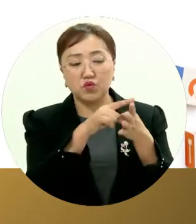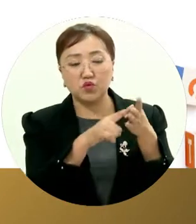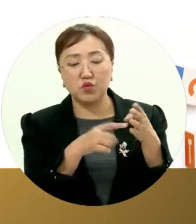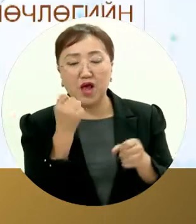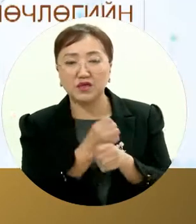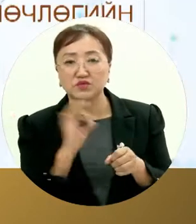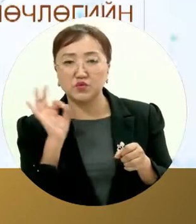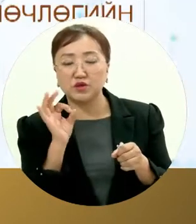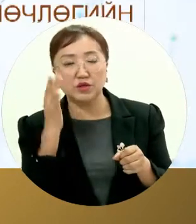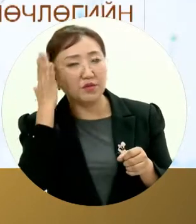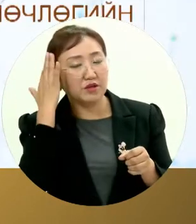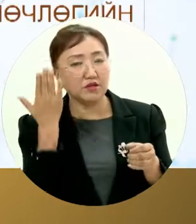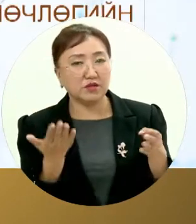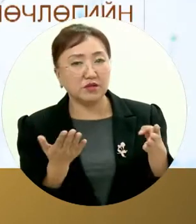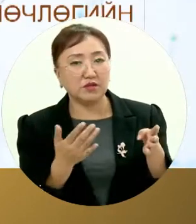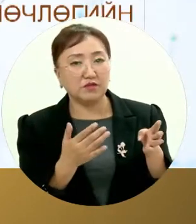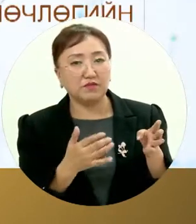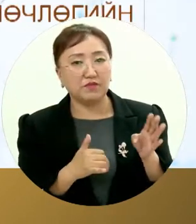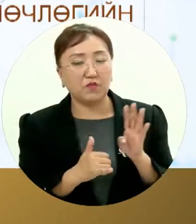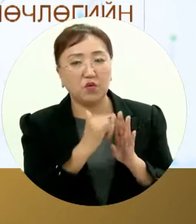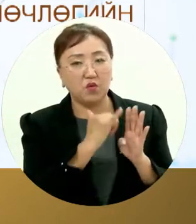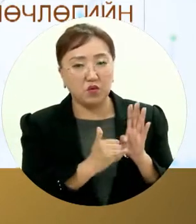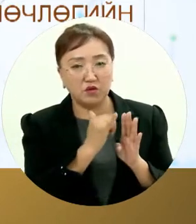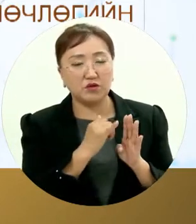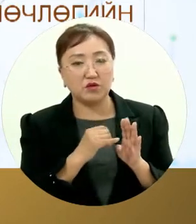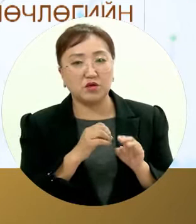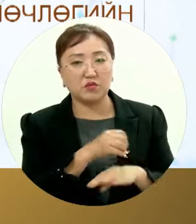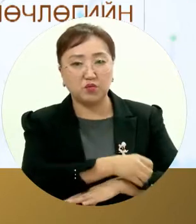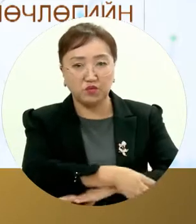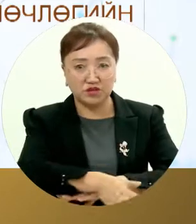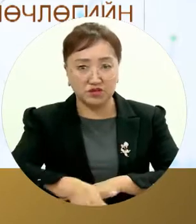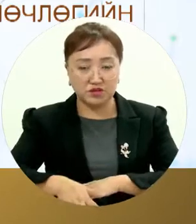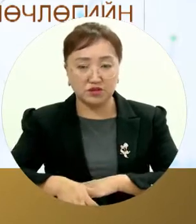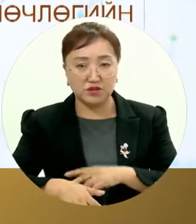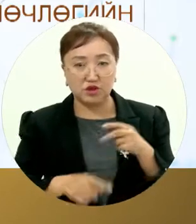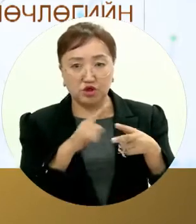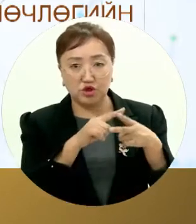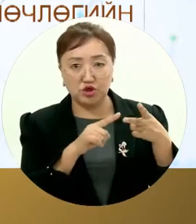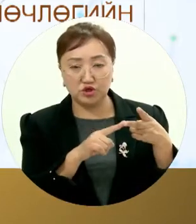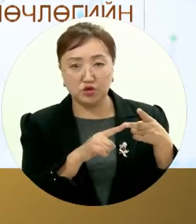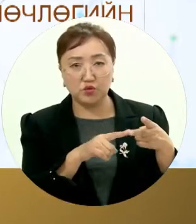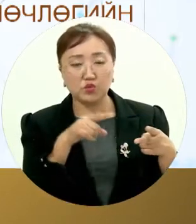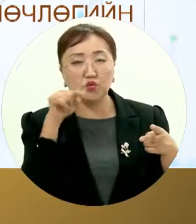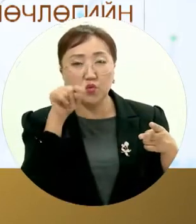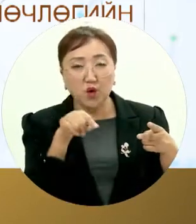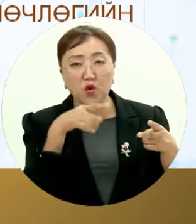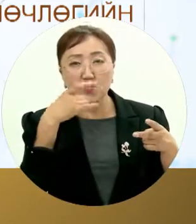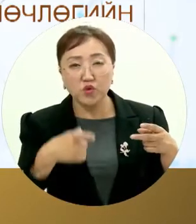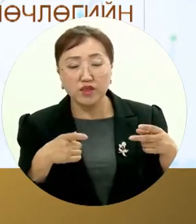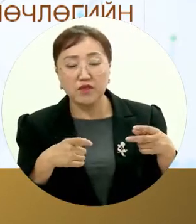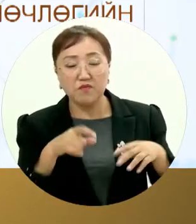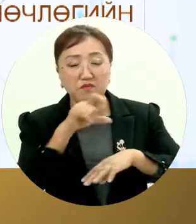ажилгүйдлийг эргээс санъя. Удирдлын ажилгүйдэл, бүтцийн ажилгүйдэл дээр болохоор тухайн хүний